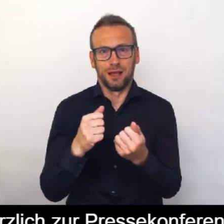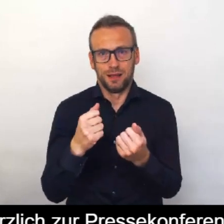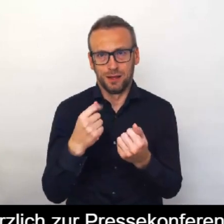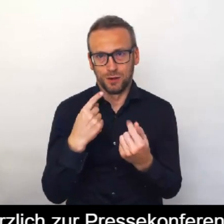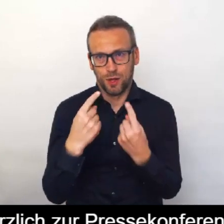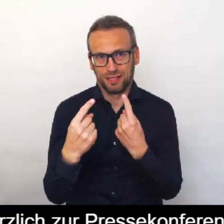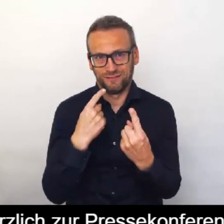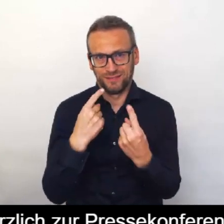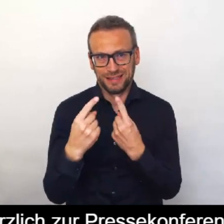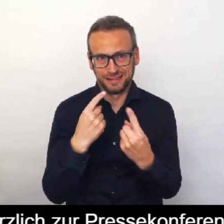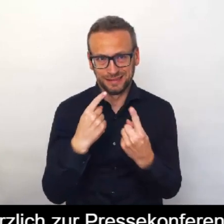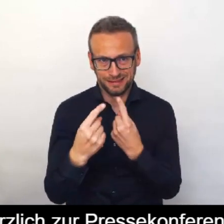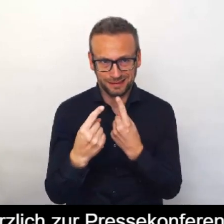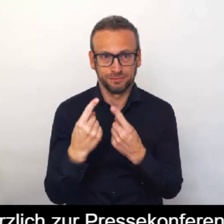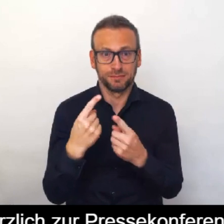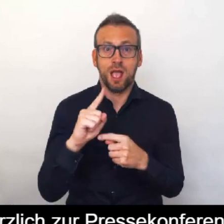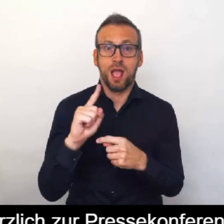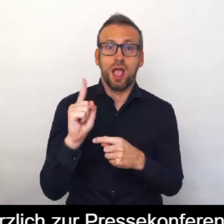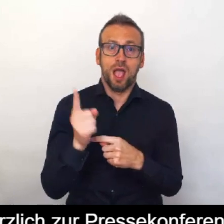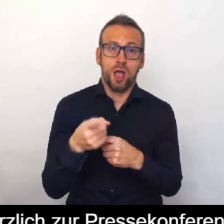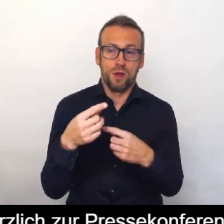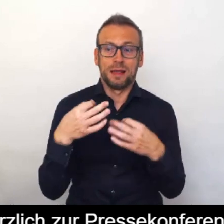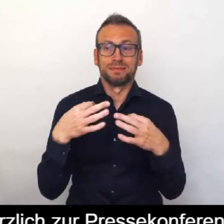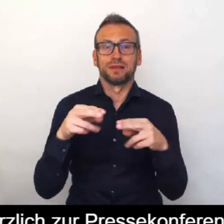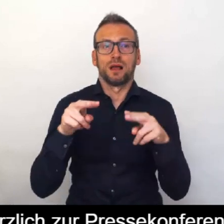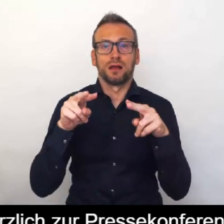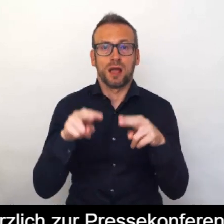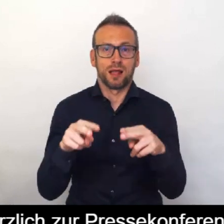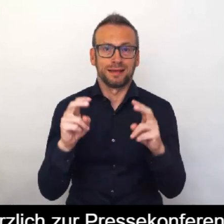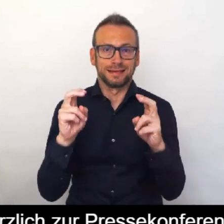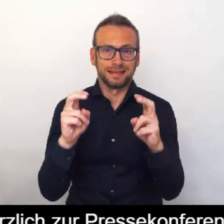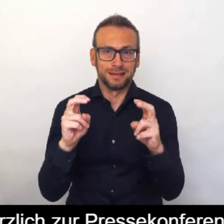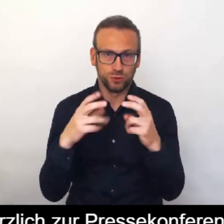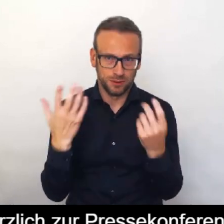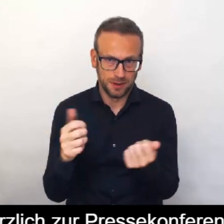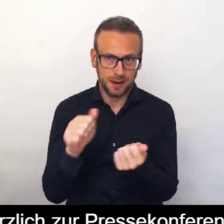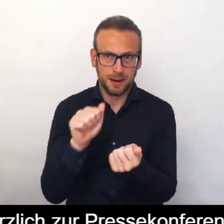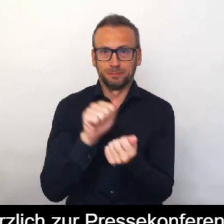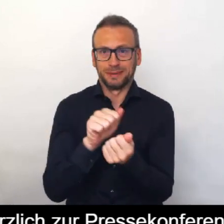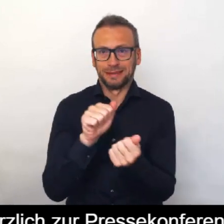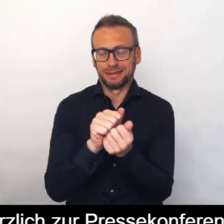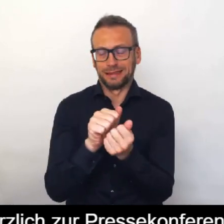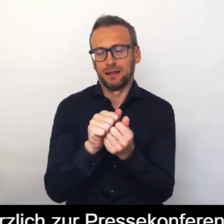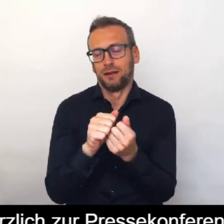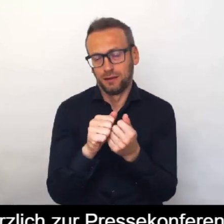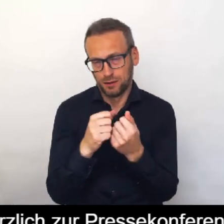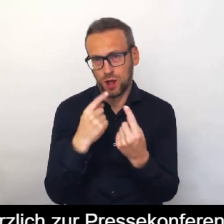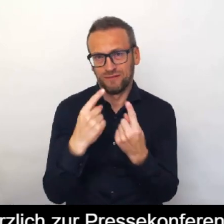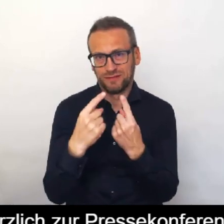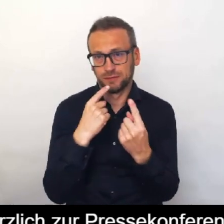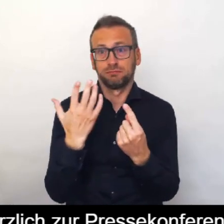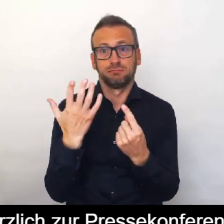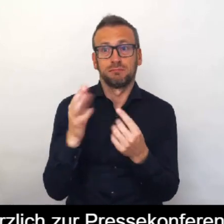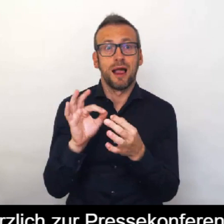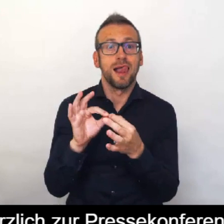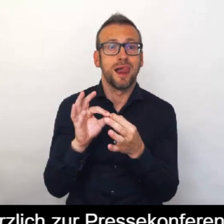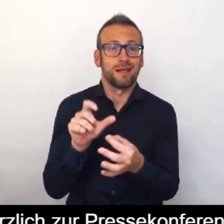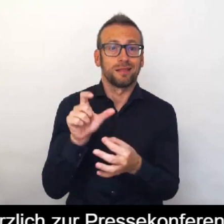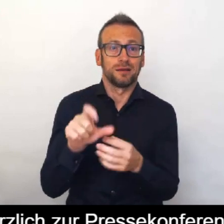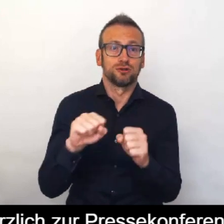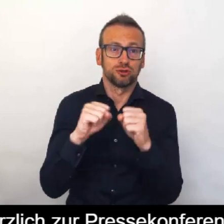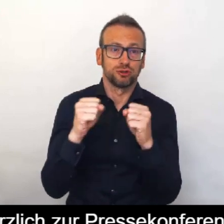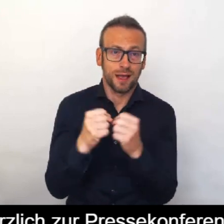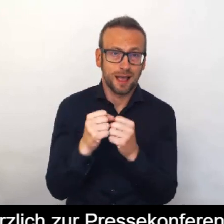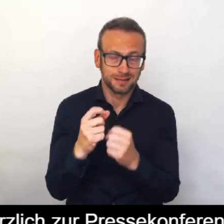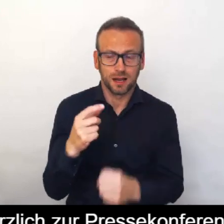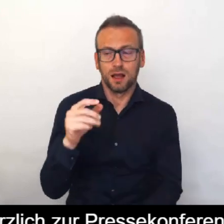-Mantheufel, der Präsidentin der Universität Augsburg und Vorsitzende der Universität Bayern e.V., Frau Prof. Bettina Reitz,